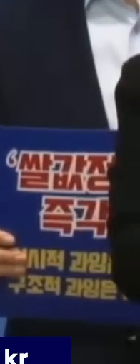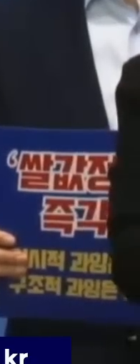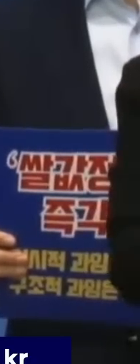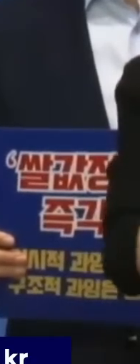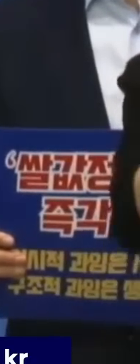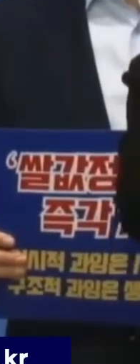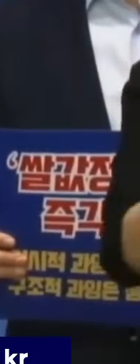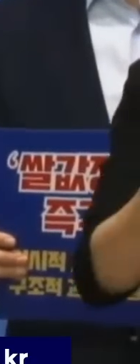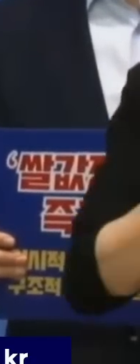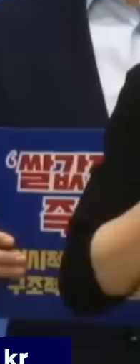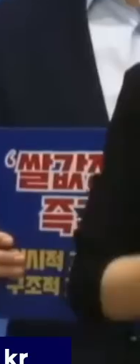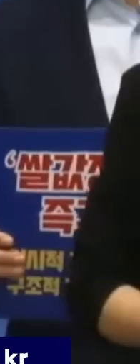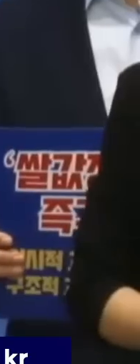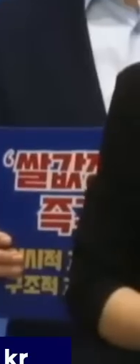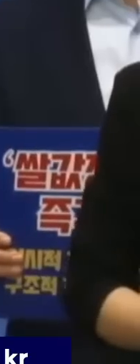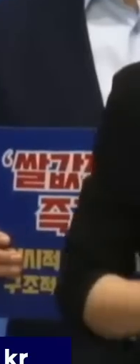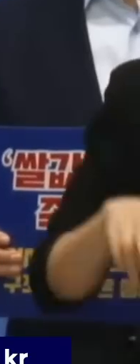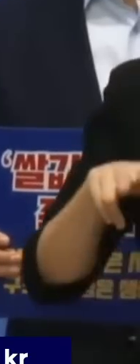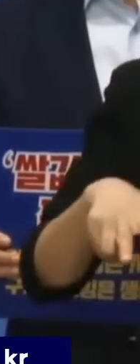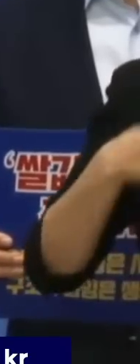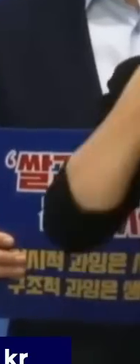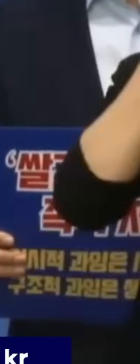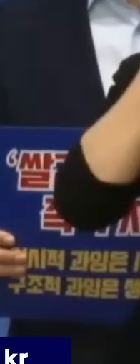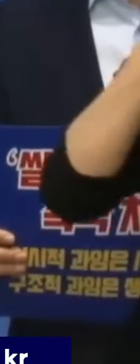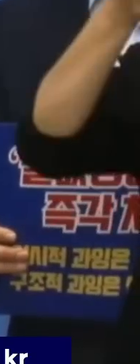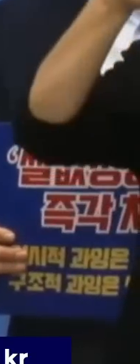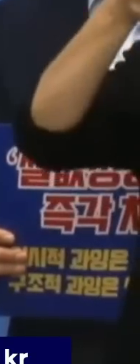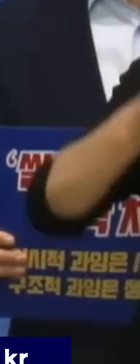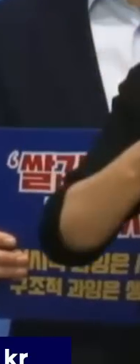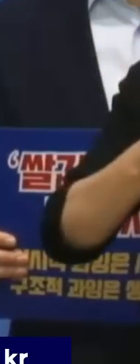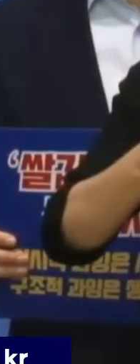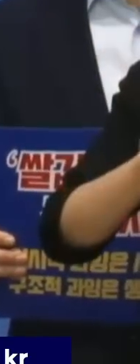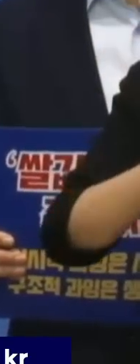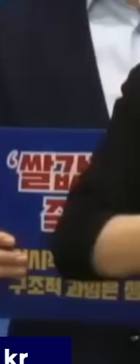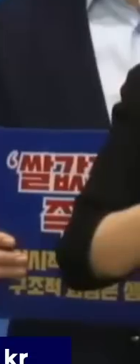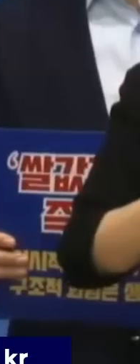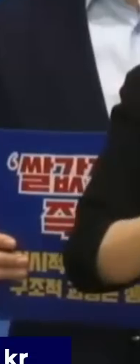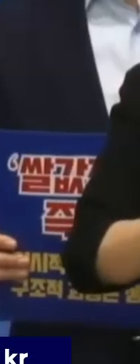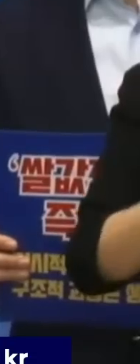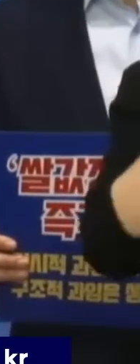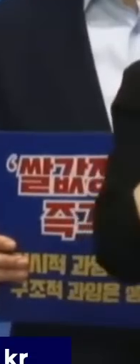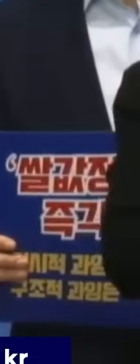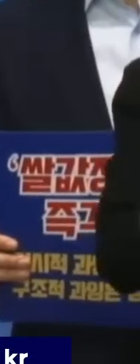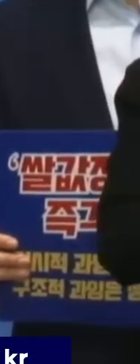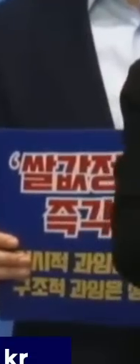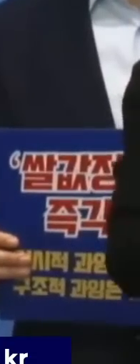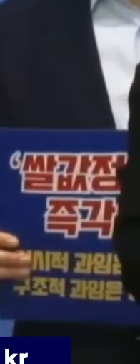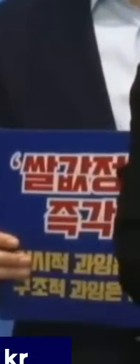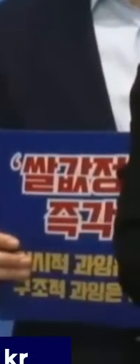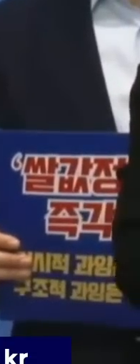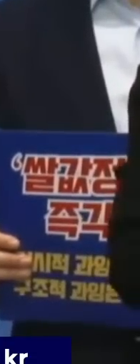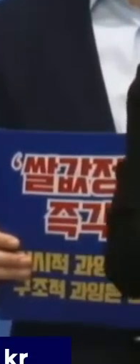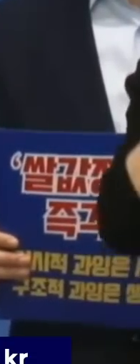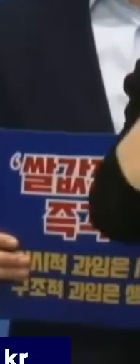더불어민주당에서는 금번 쌀값 폭락 사태에 대해서 우리 당 차원의 쌀값 정상화